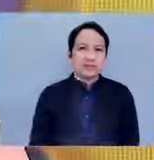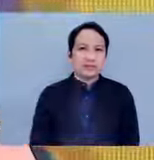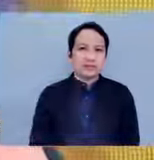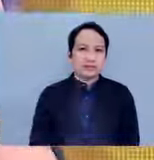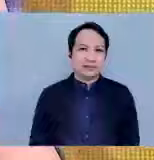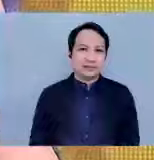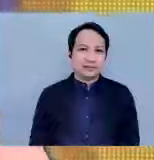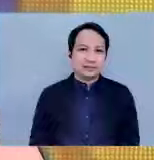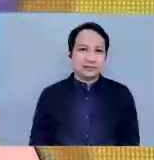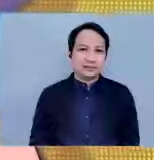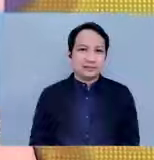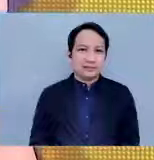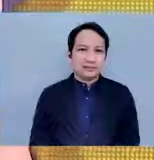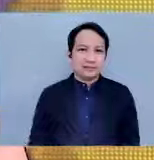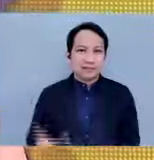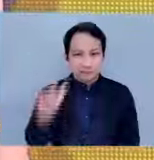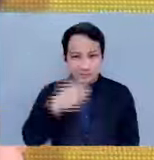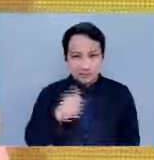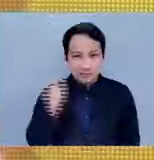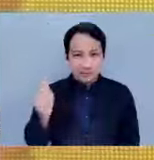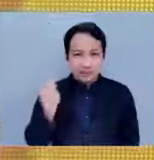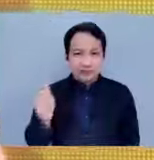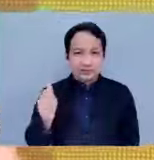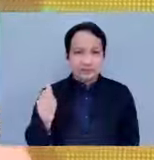Uy, kamukha!